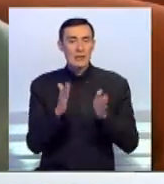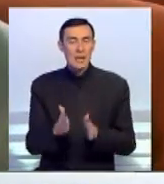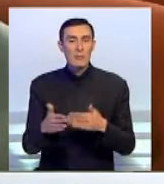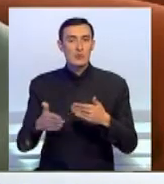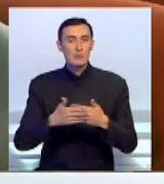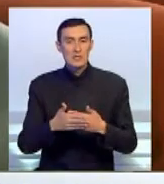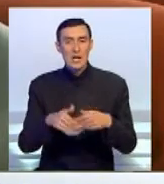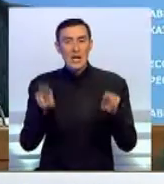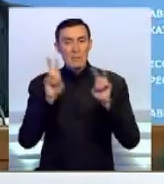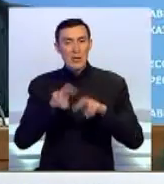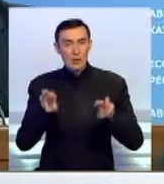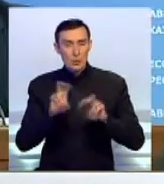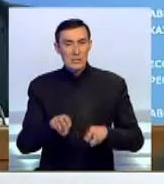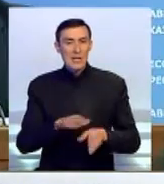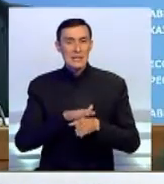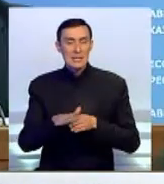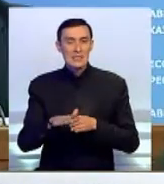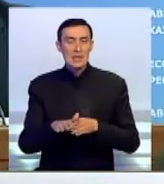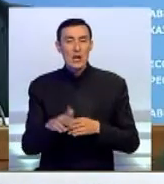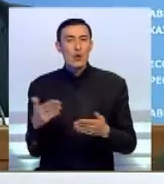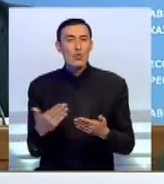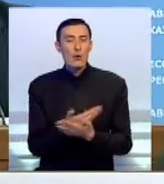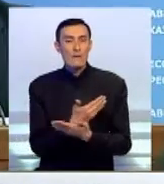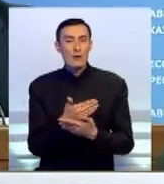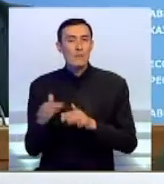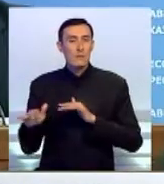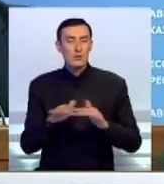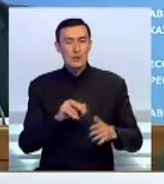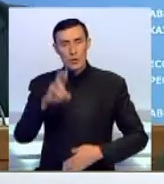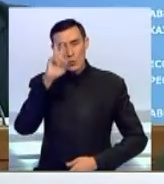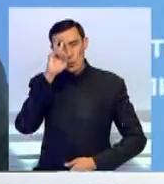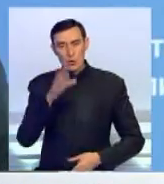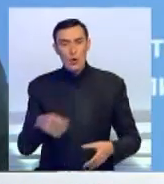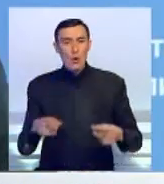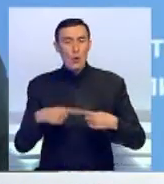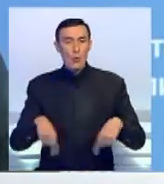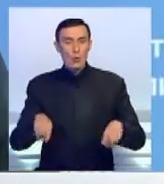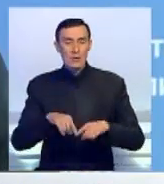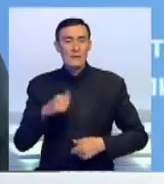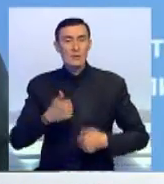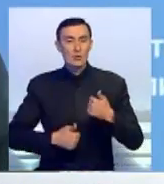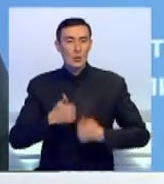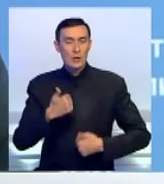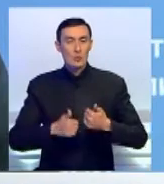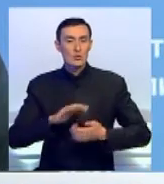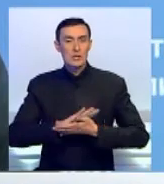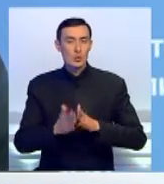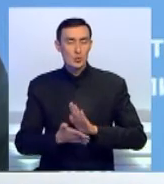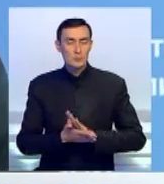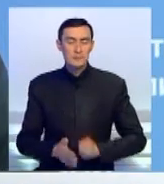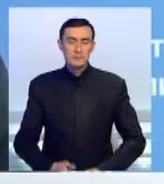предусматривается мониторинг за реализацией передовых функций госорганов в конкурентную среду.